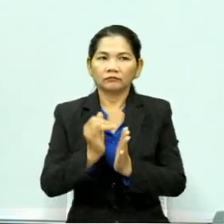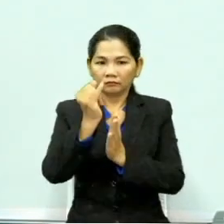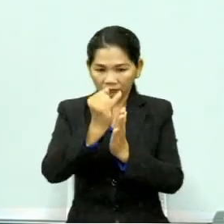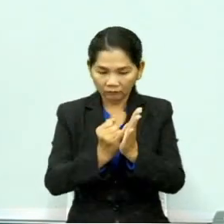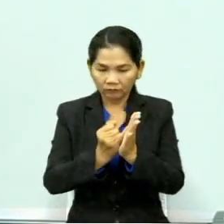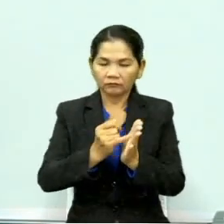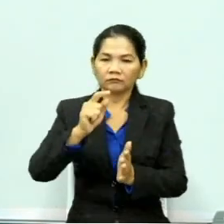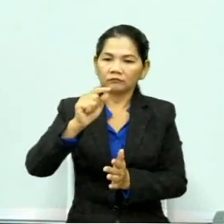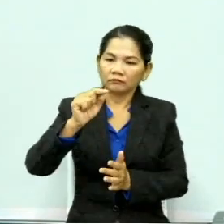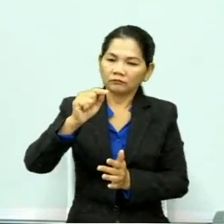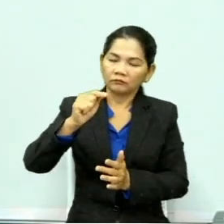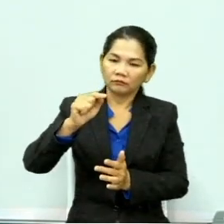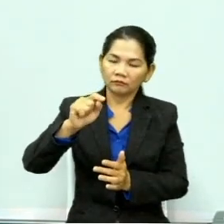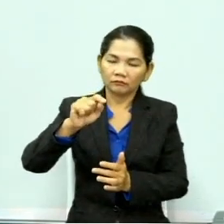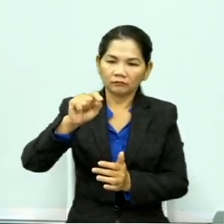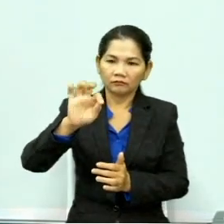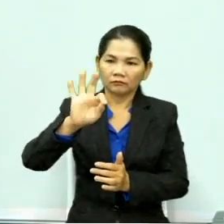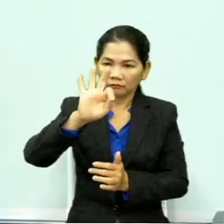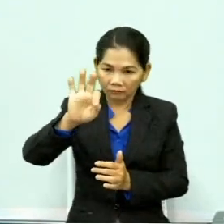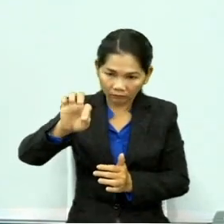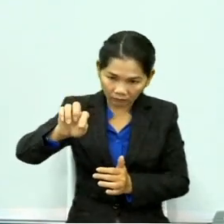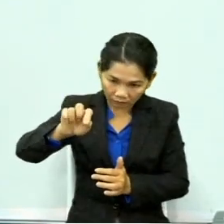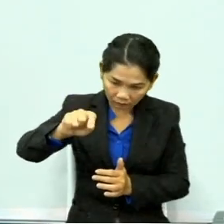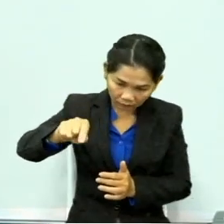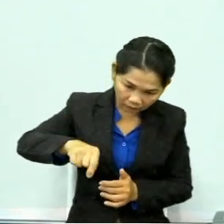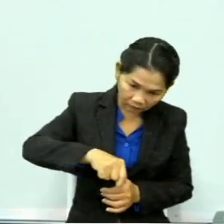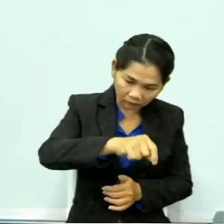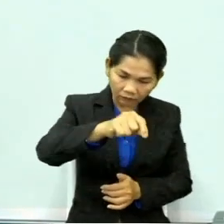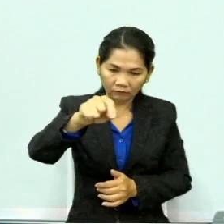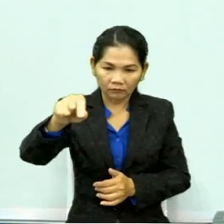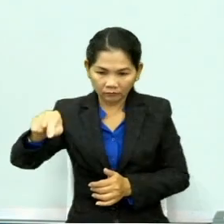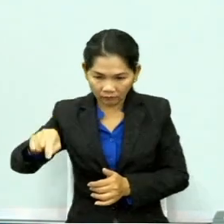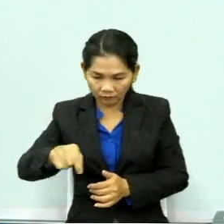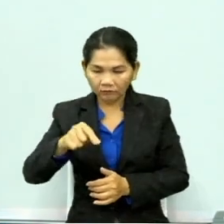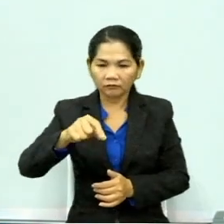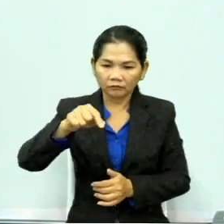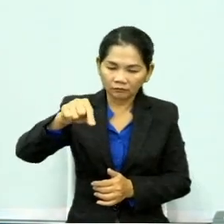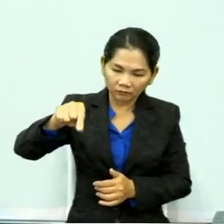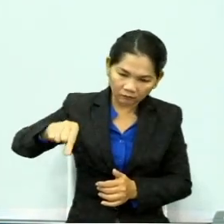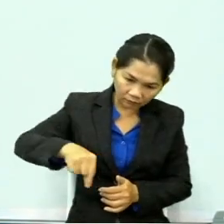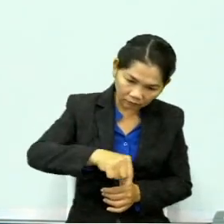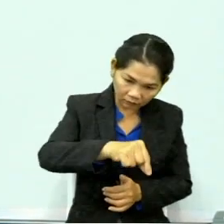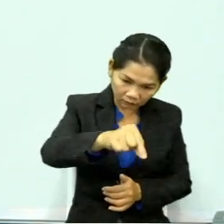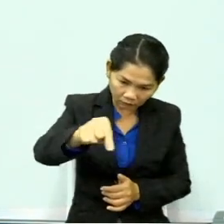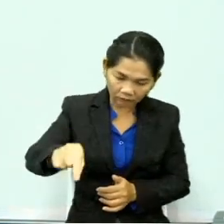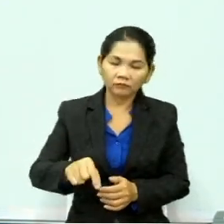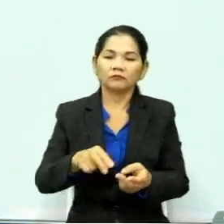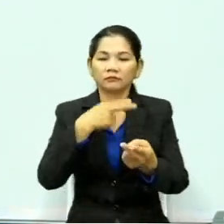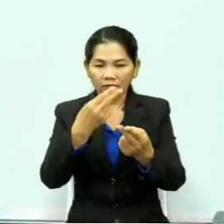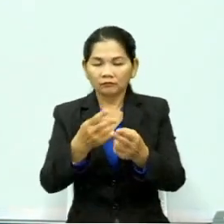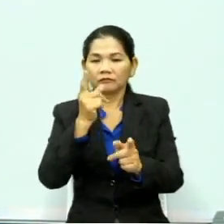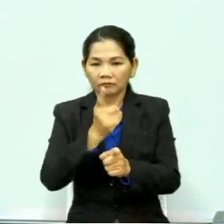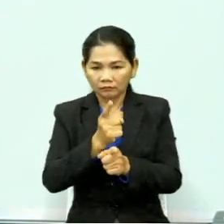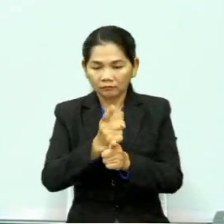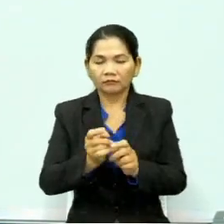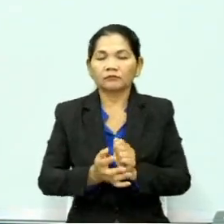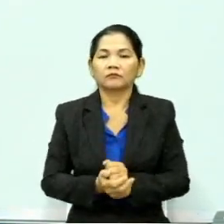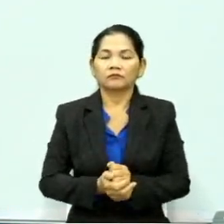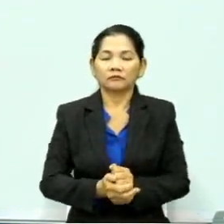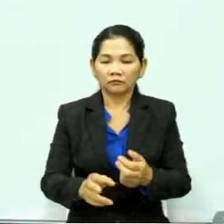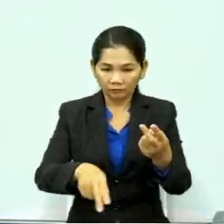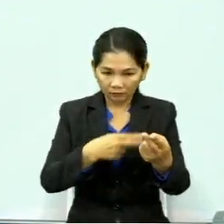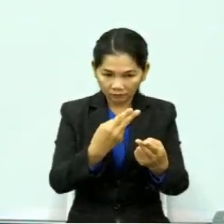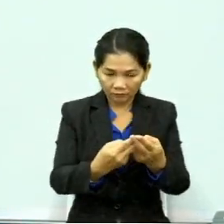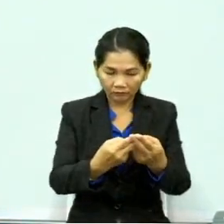nhà xó chà nà muối đại chia chùm lại trấm trời chà ưu tì hó tha chà ưu tì hó tha chùm lại